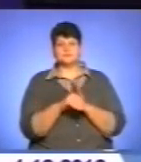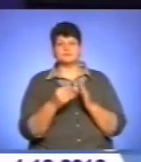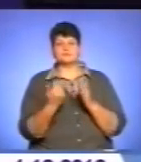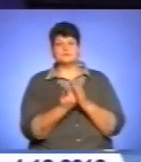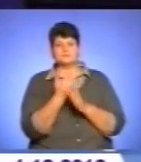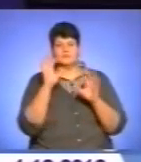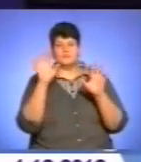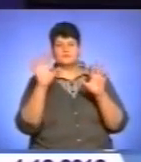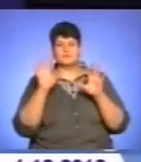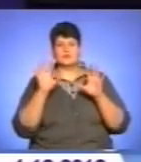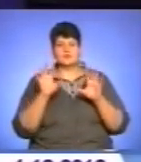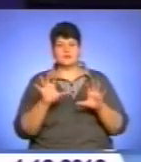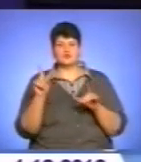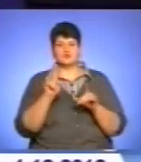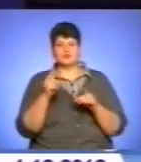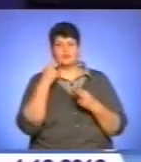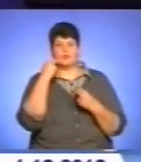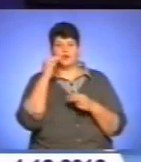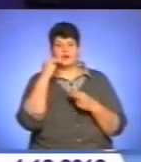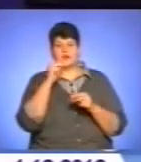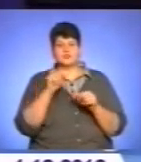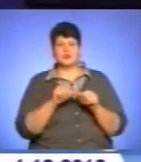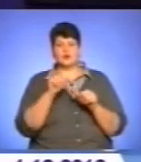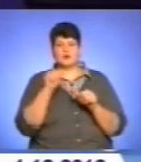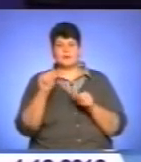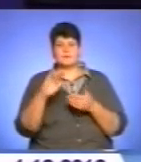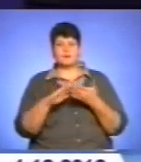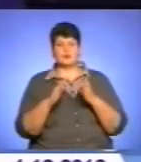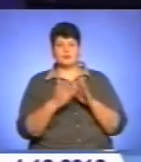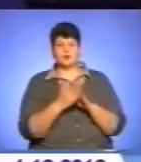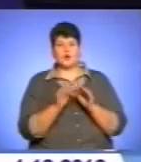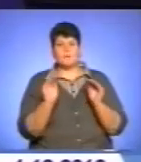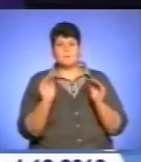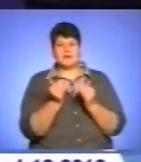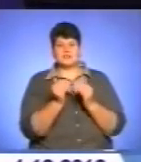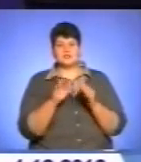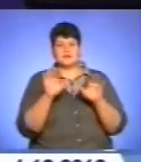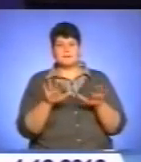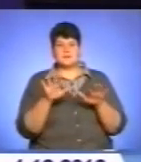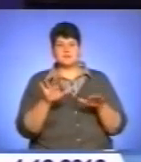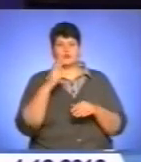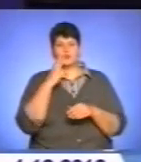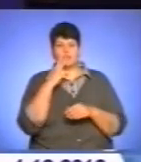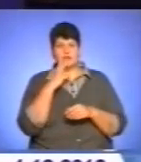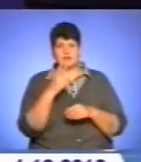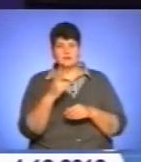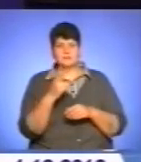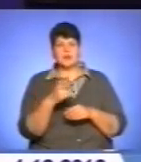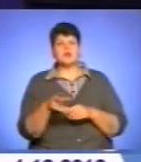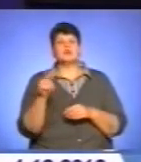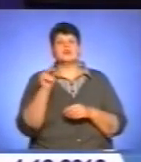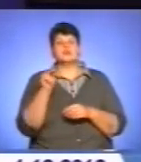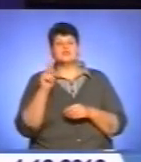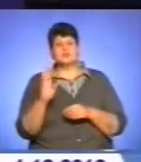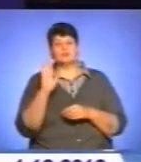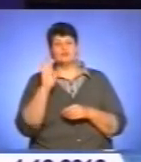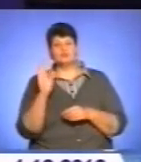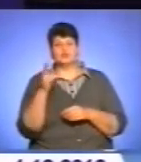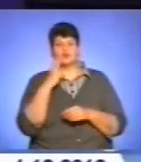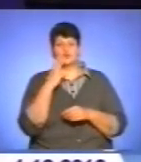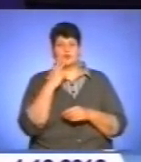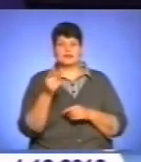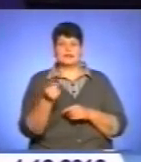законодавчих актів щодо вдосконалення окремих положень про обмеження місць куріння тютюнових виробів. Чи куритимуть тернополяни менше,